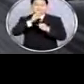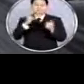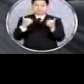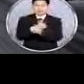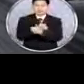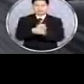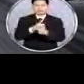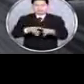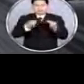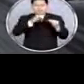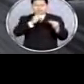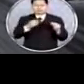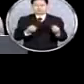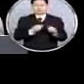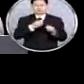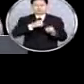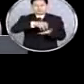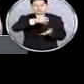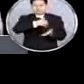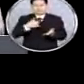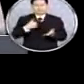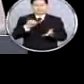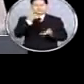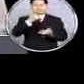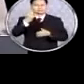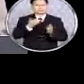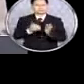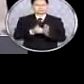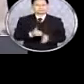源的使用，也许我们有机会能够早一点完成。